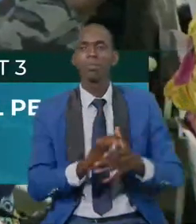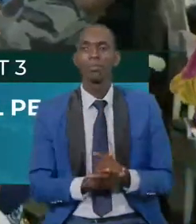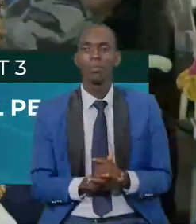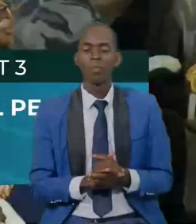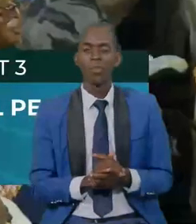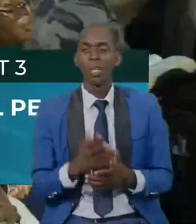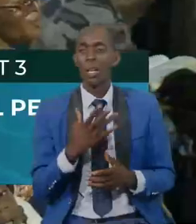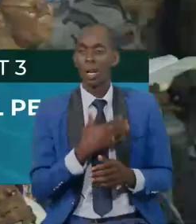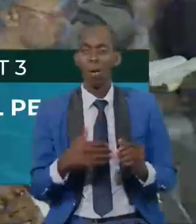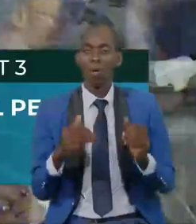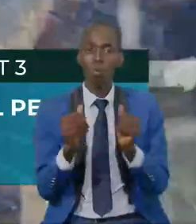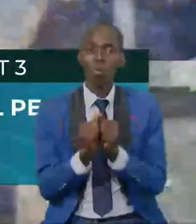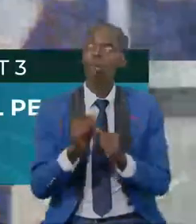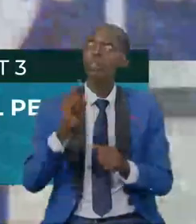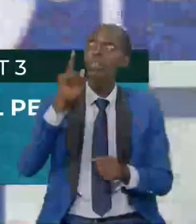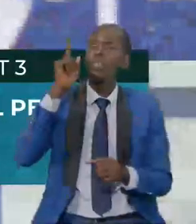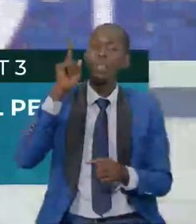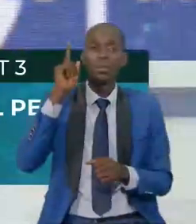l'Éternel.